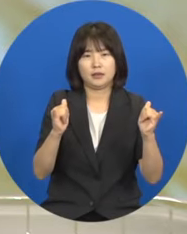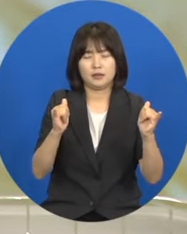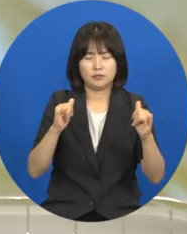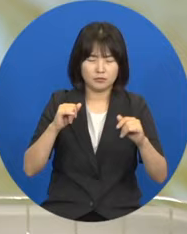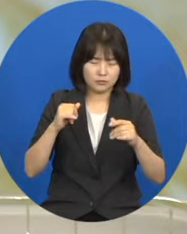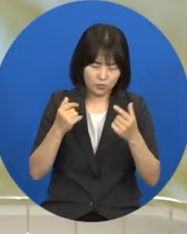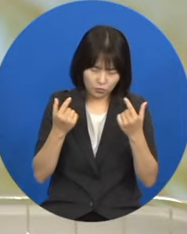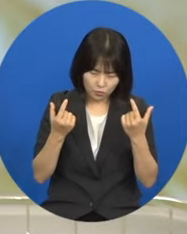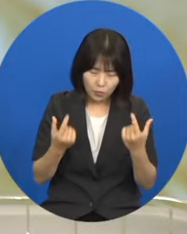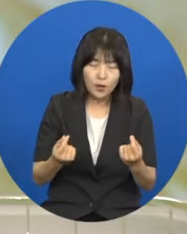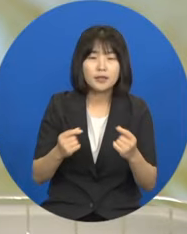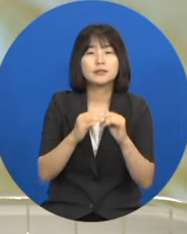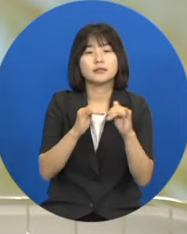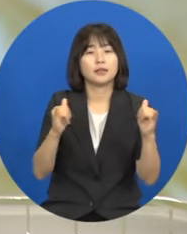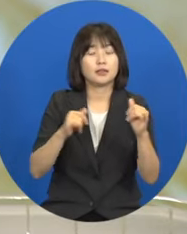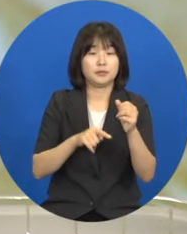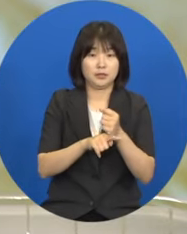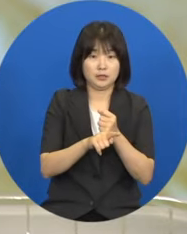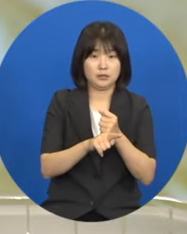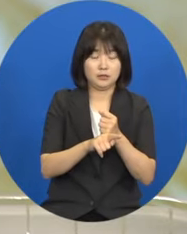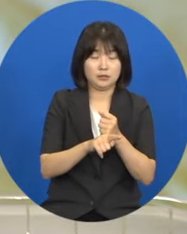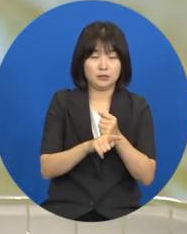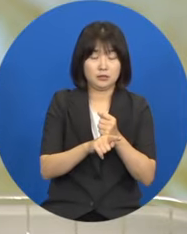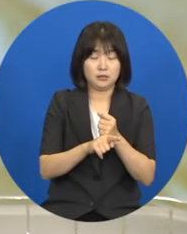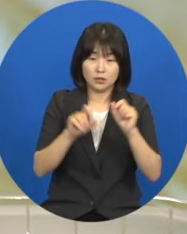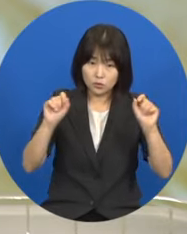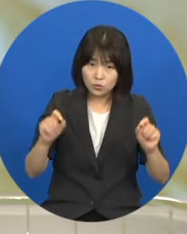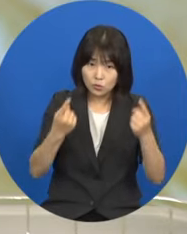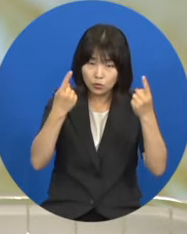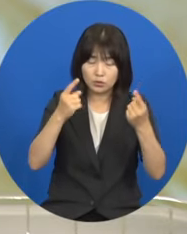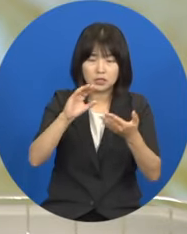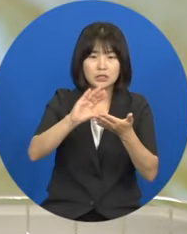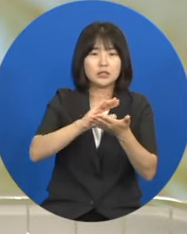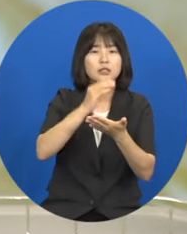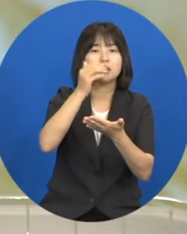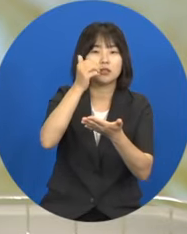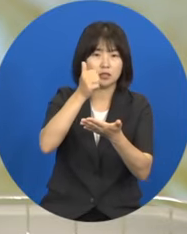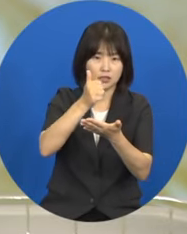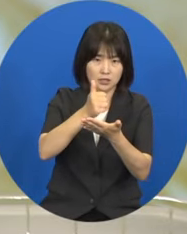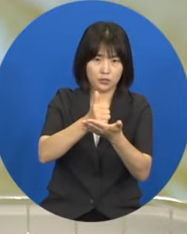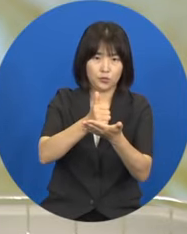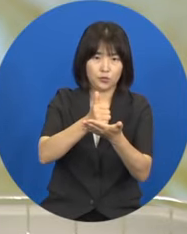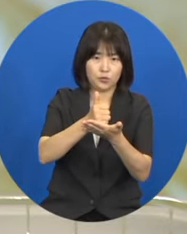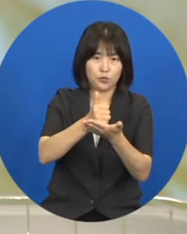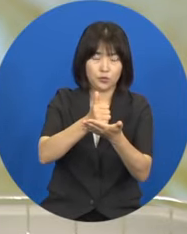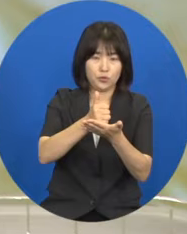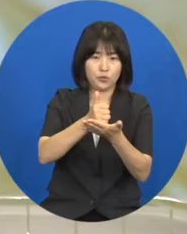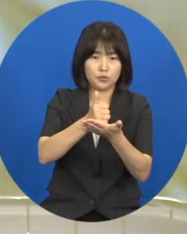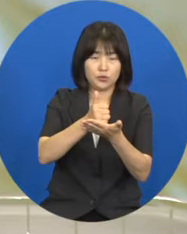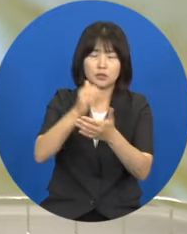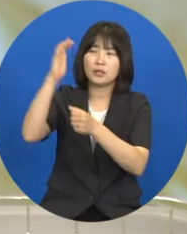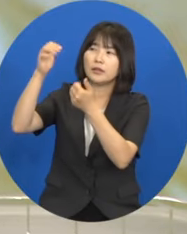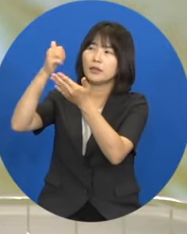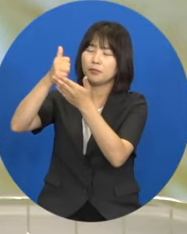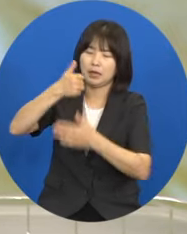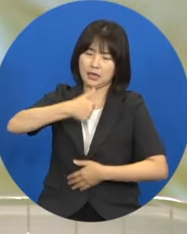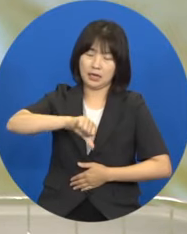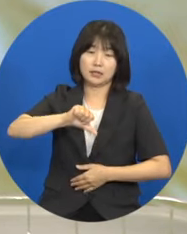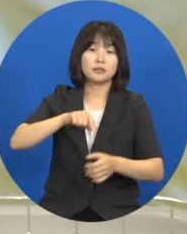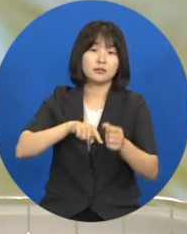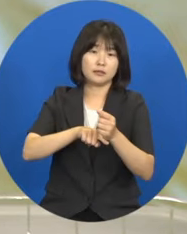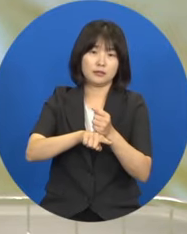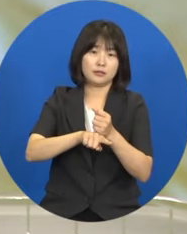똑같은 사람이라고 하는 의미입니다. 그러나 동시에 그리스도, 이 그리스도는 하나님의 아들을